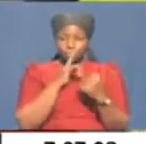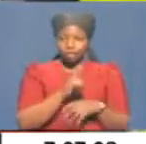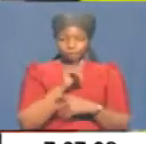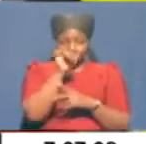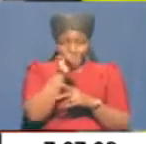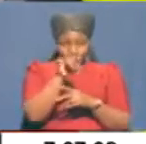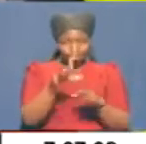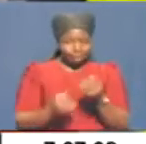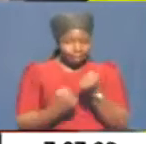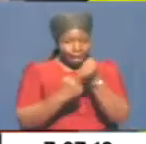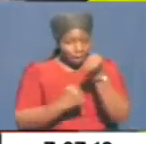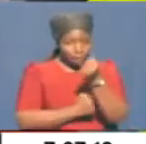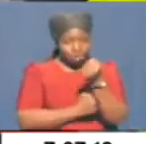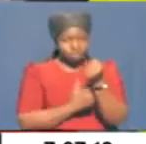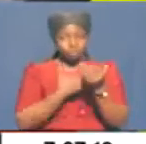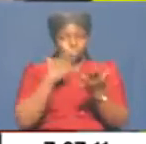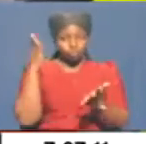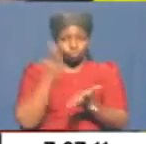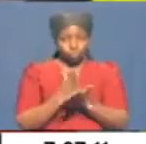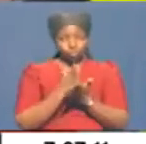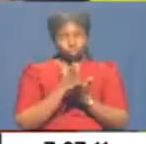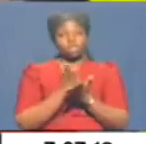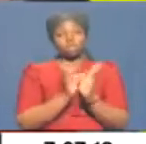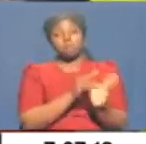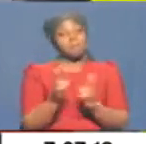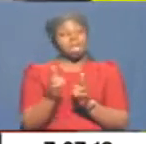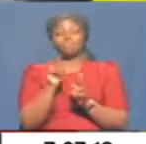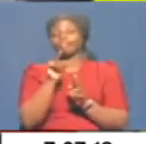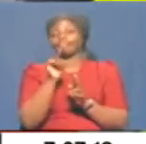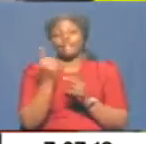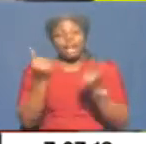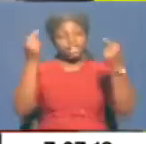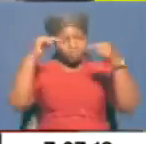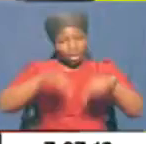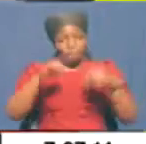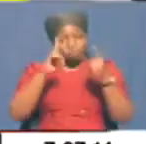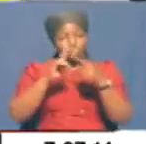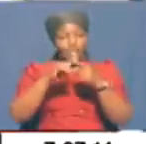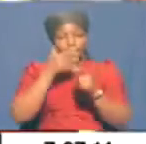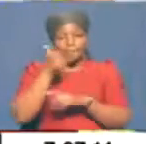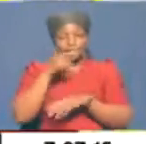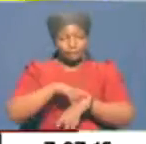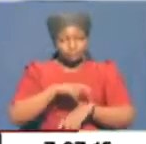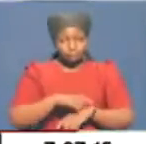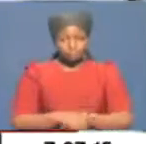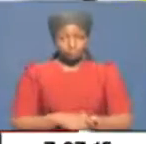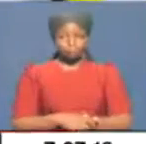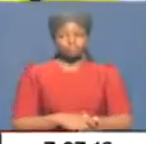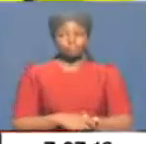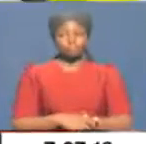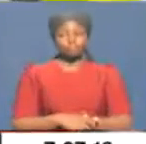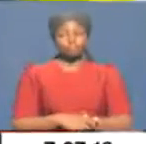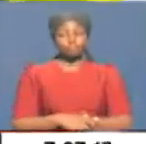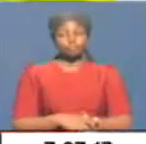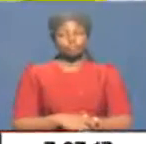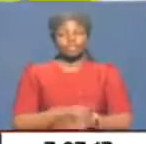donation certainly and obviously could not have come at a much better time. Katibu huyo alionya baadhi ya